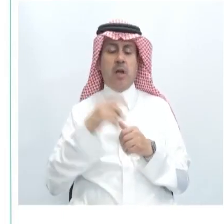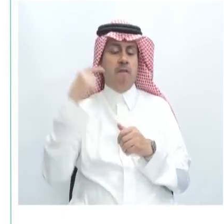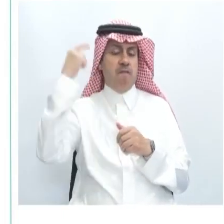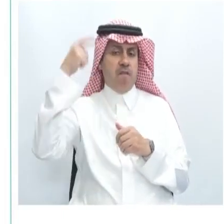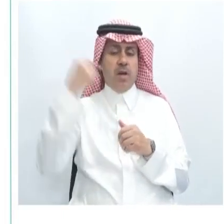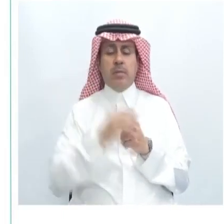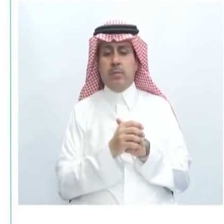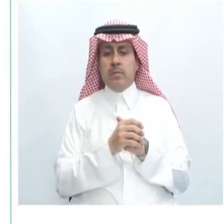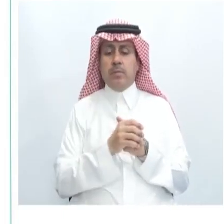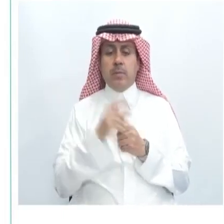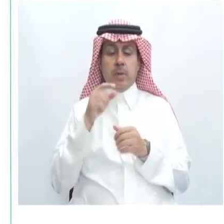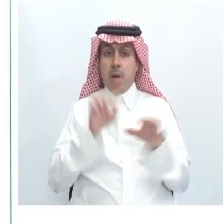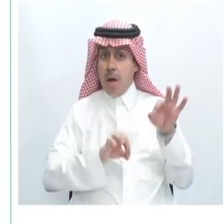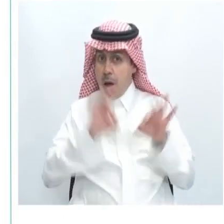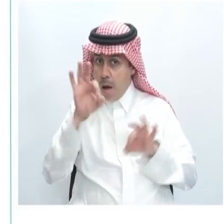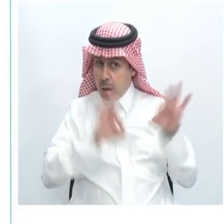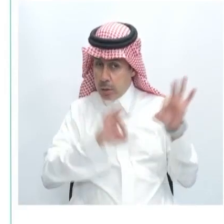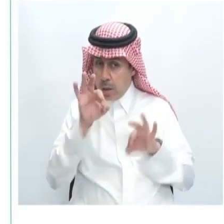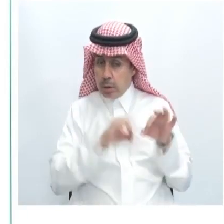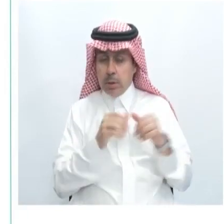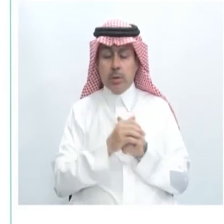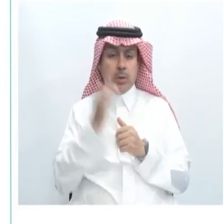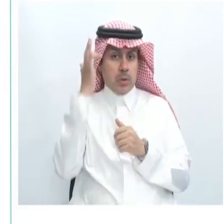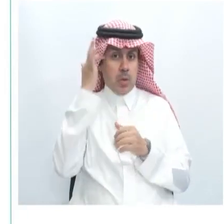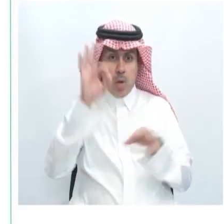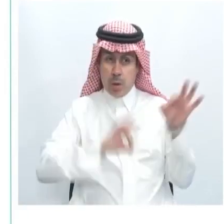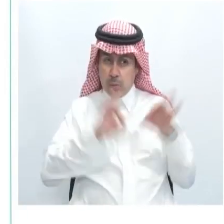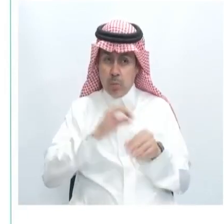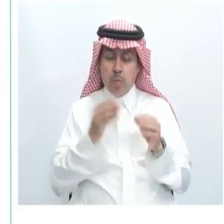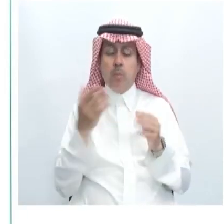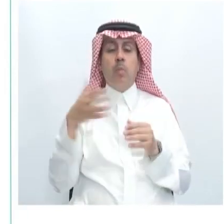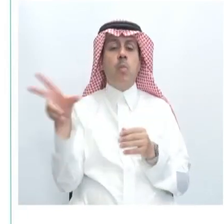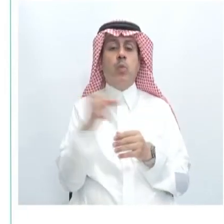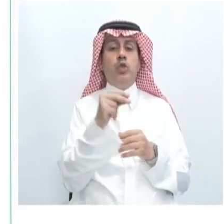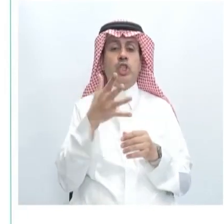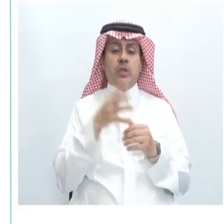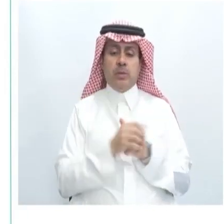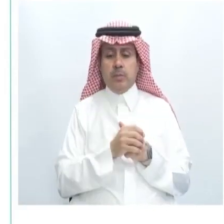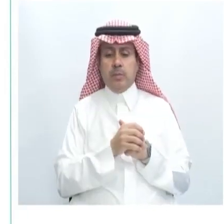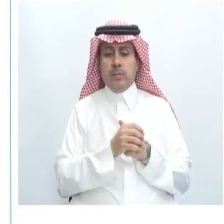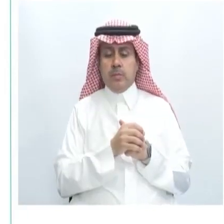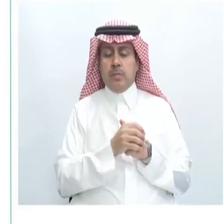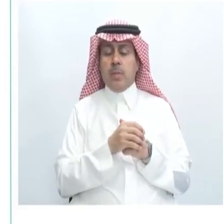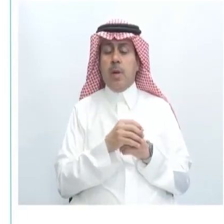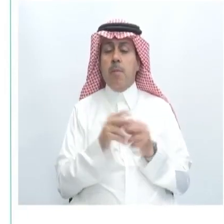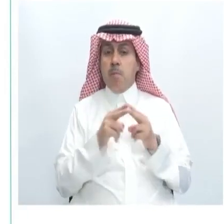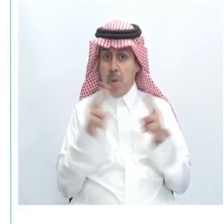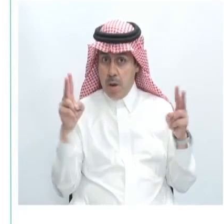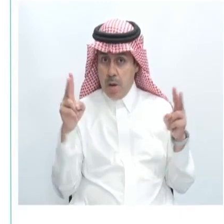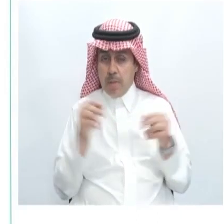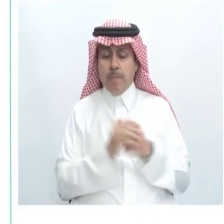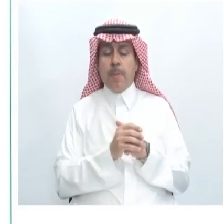اخرى في حمله اخرى او في منتج اخر اذا هذه الوظائف ذكرنا نقطه مهمه انها